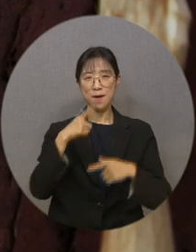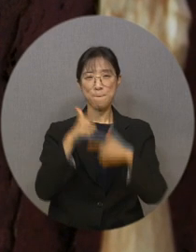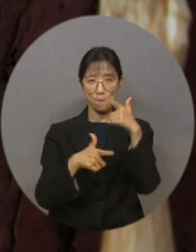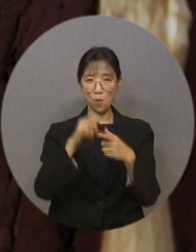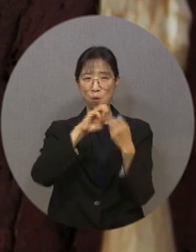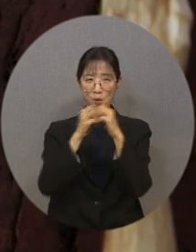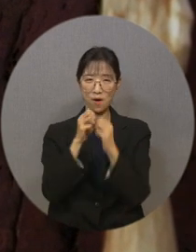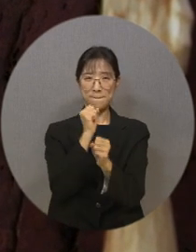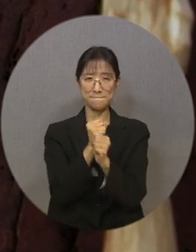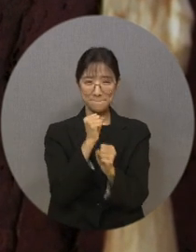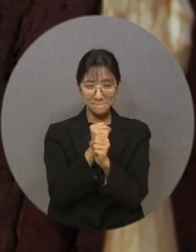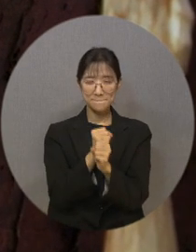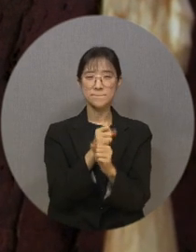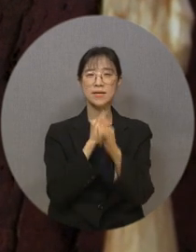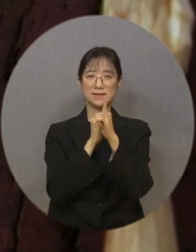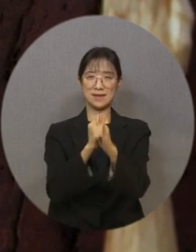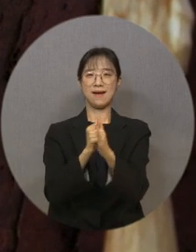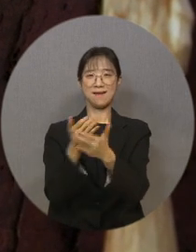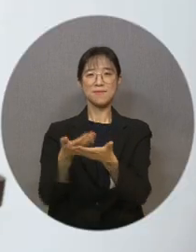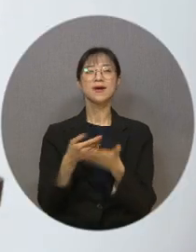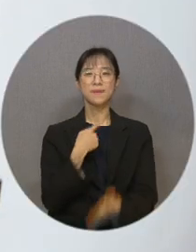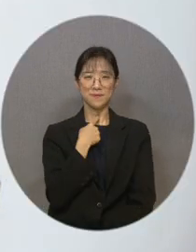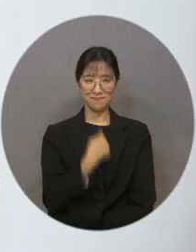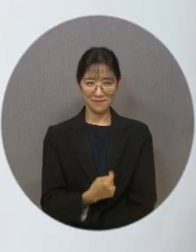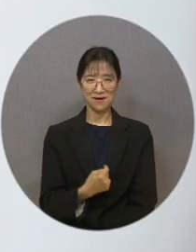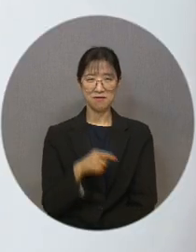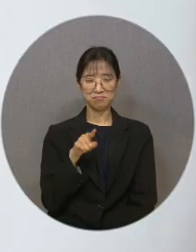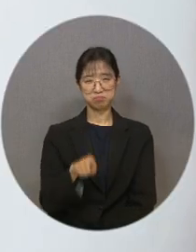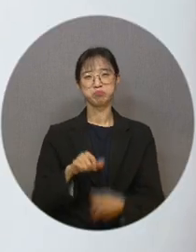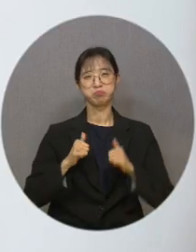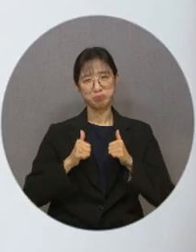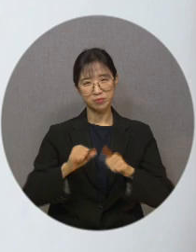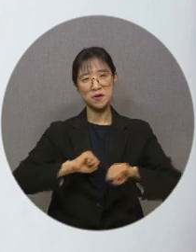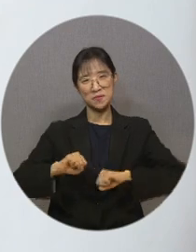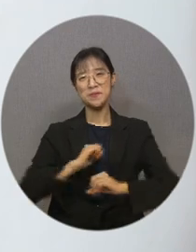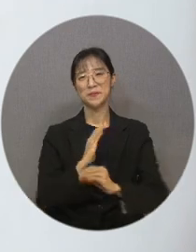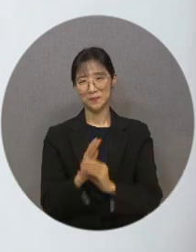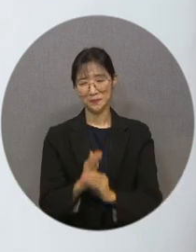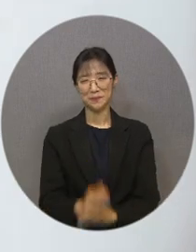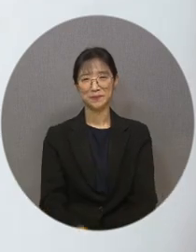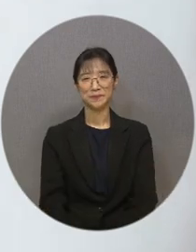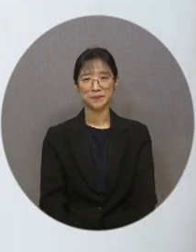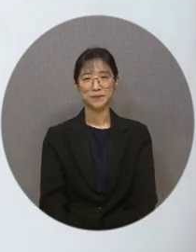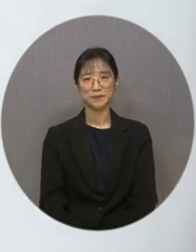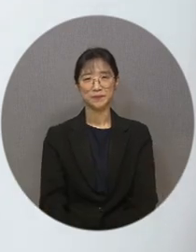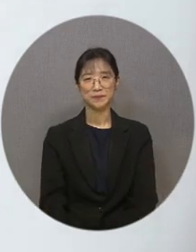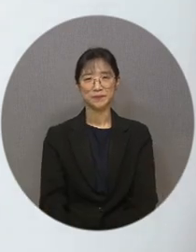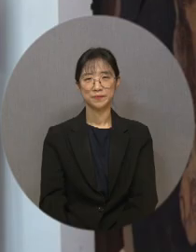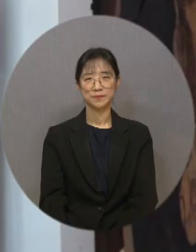제품 콘테스트 우수상을 받으며 그 지평을 넓혀가고 있습니다.